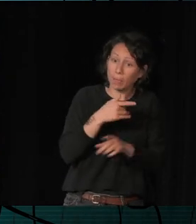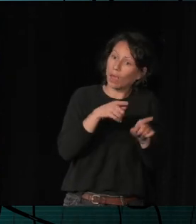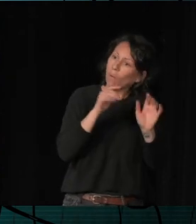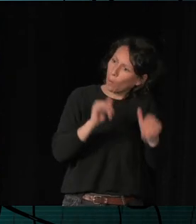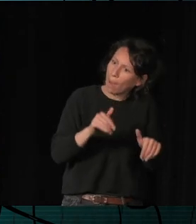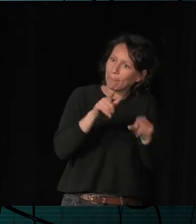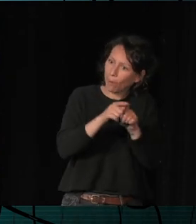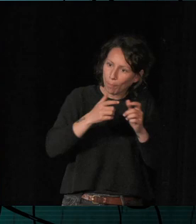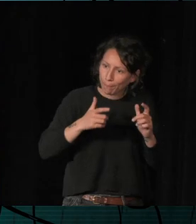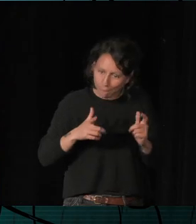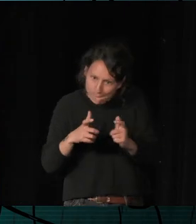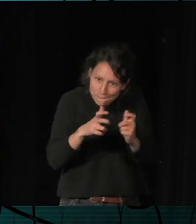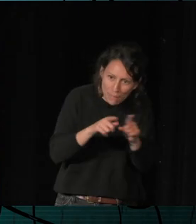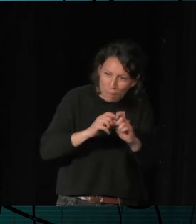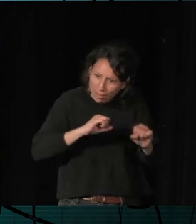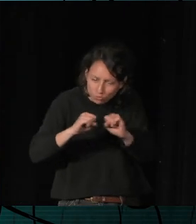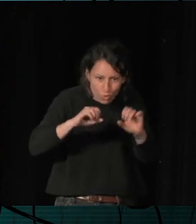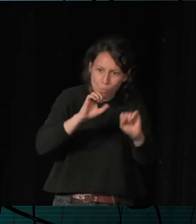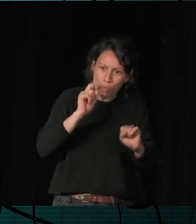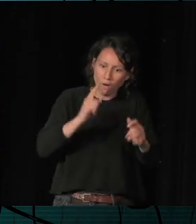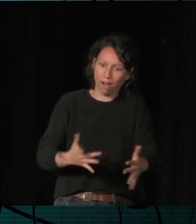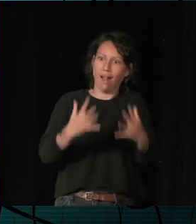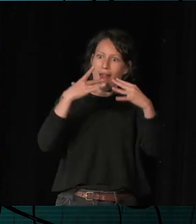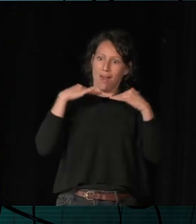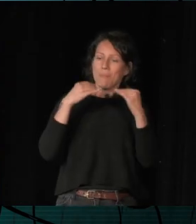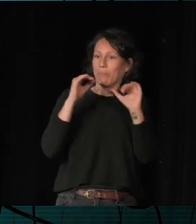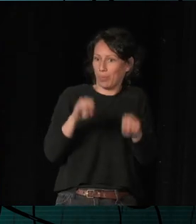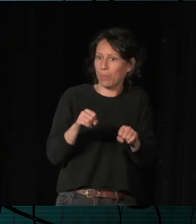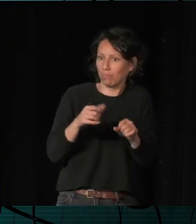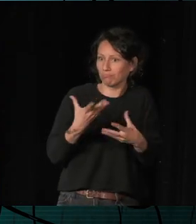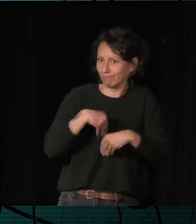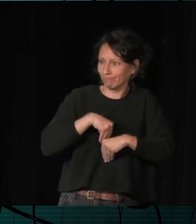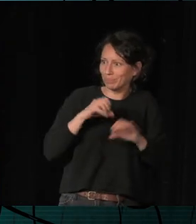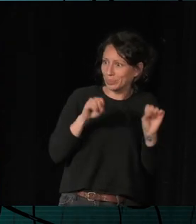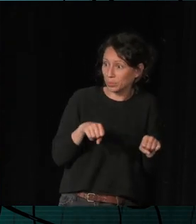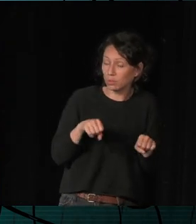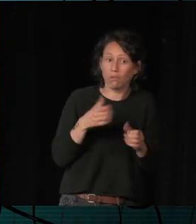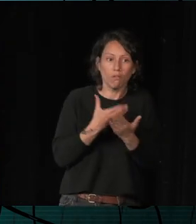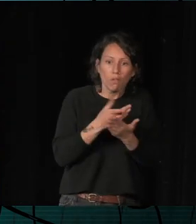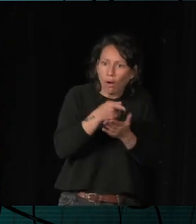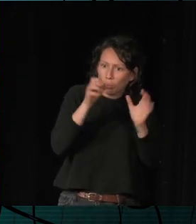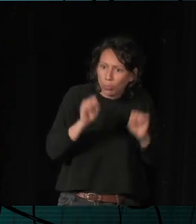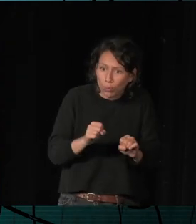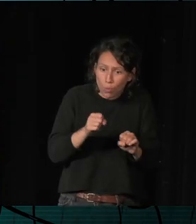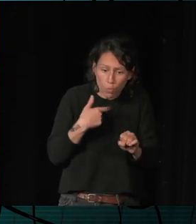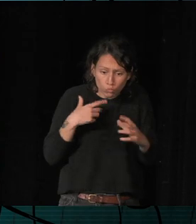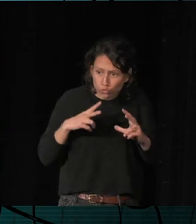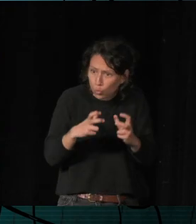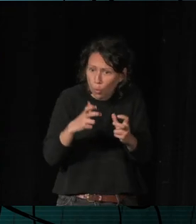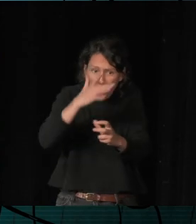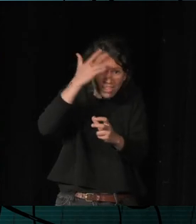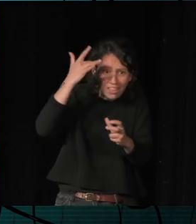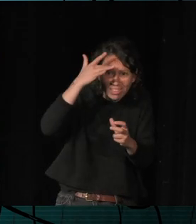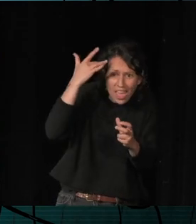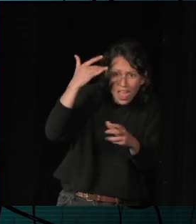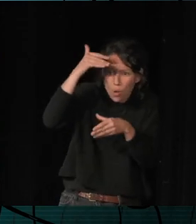pour s'immerger un petit peu. Et du coup, ouais, j'avais trouvé ça très bien à jouer en été, le soir, seul, dans la nuit,